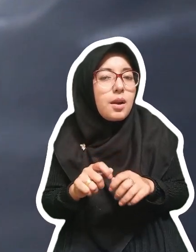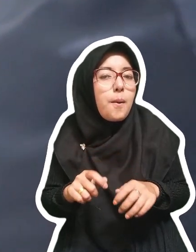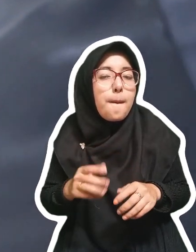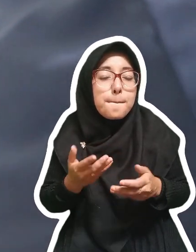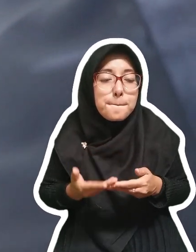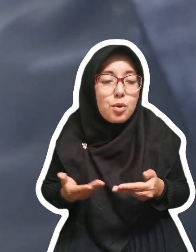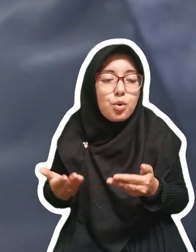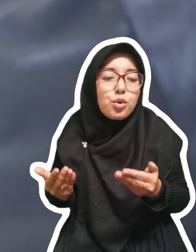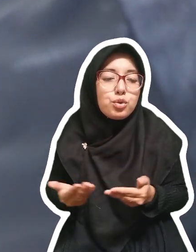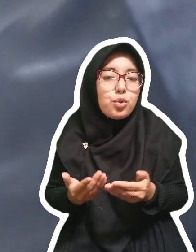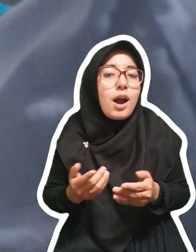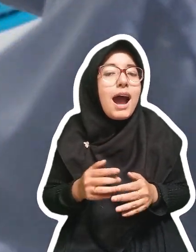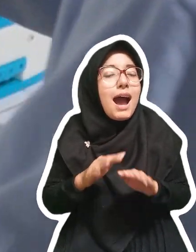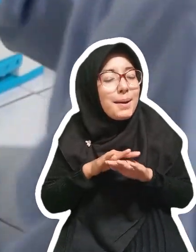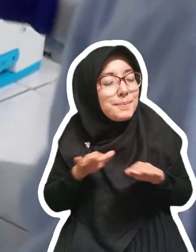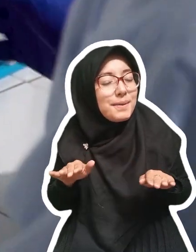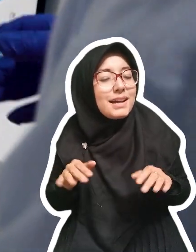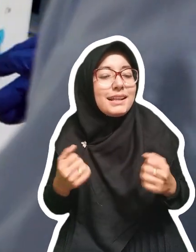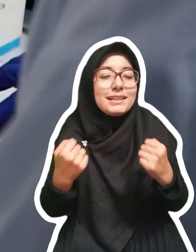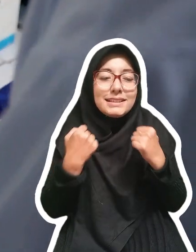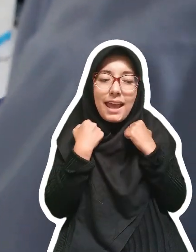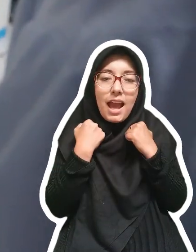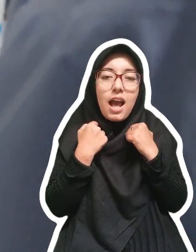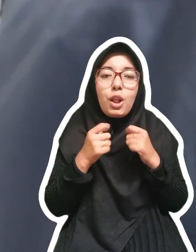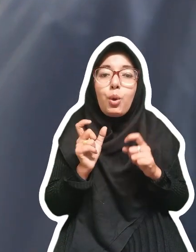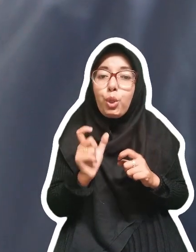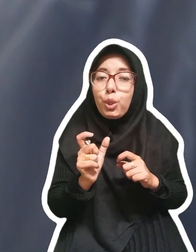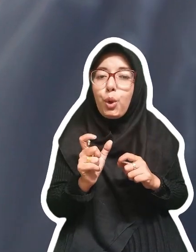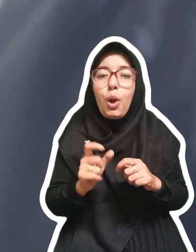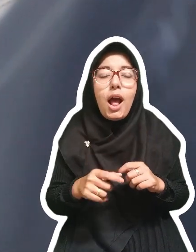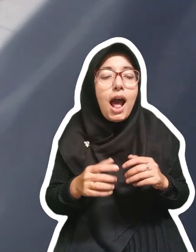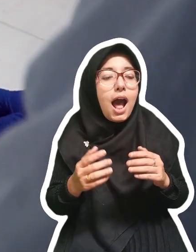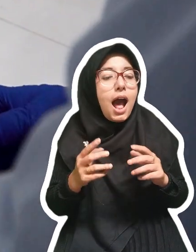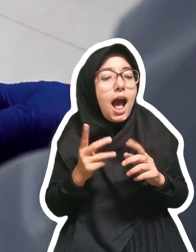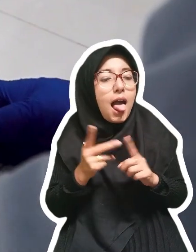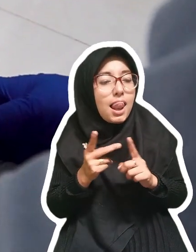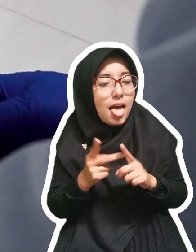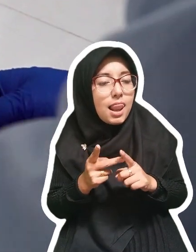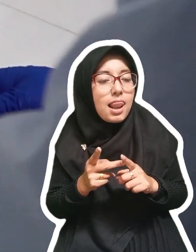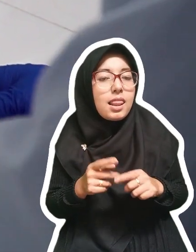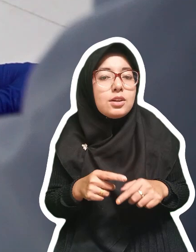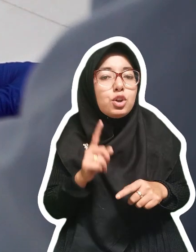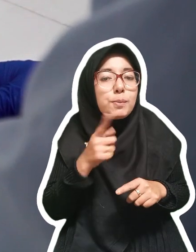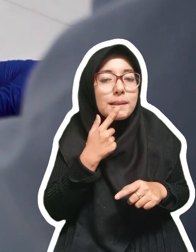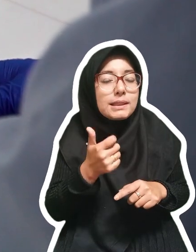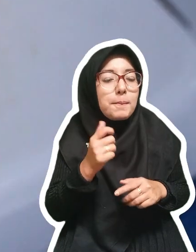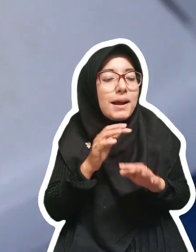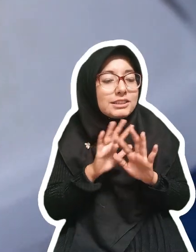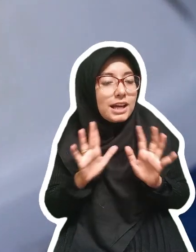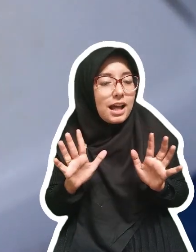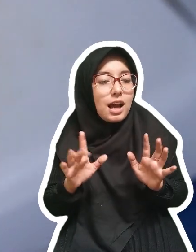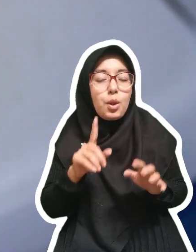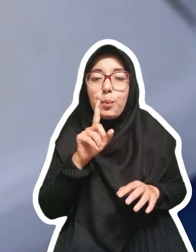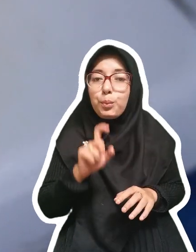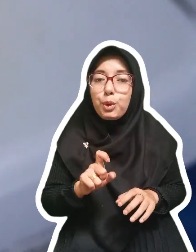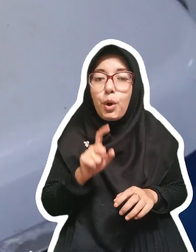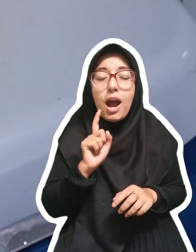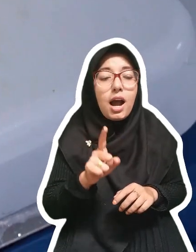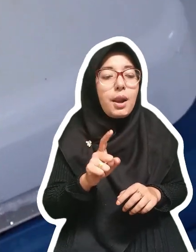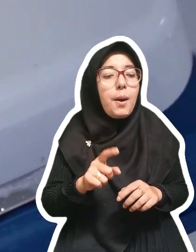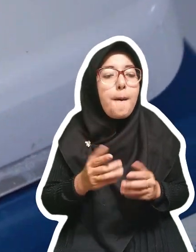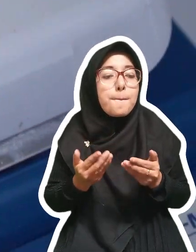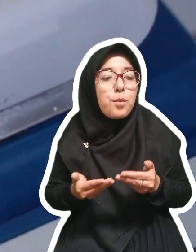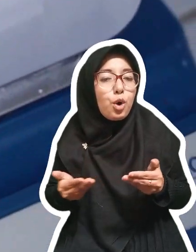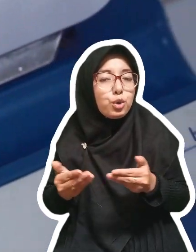yang aman, sehat, utuh, dan halal bagi kepentingan masyarakat dan kebutuhan akan produk pangan asal